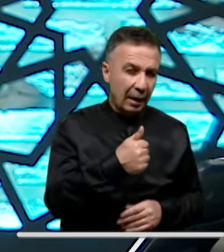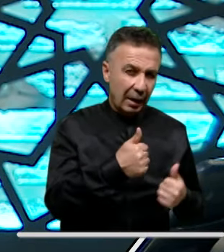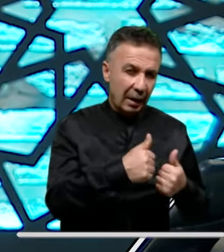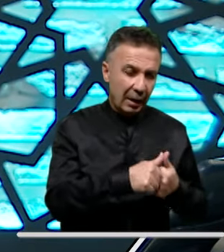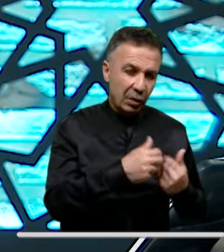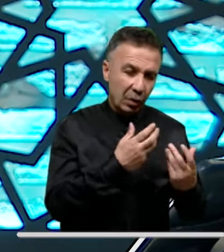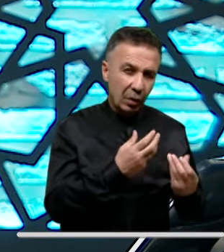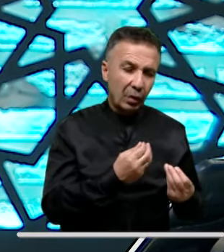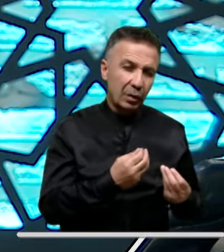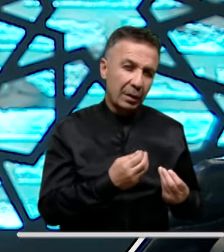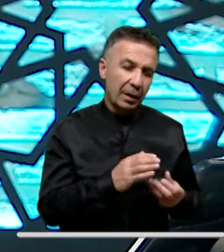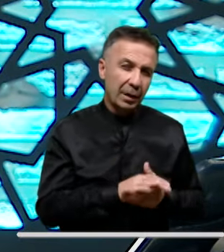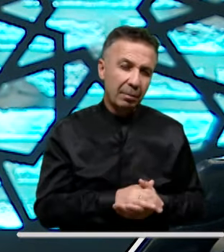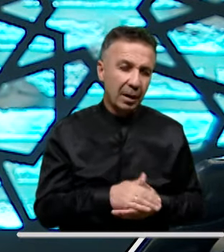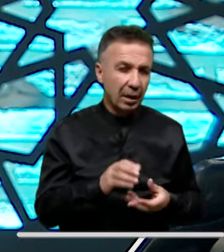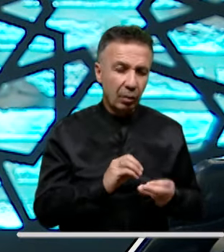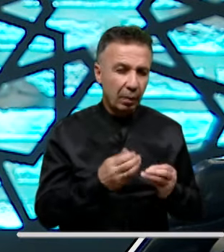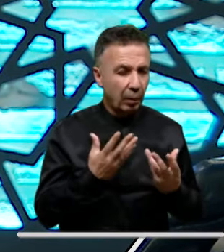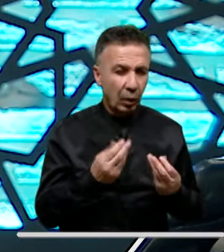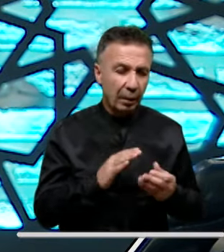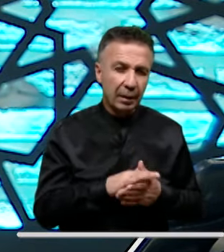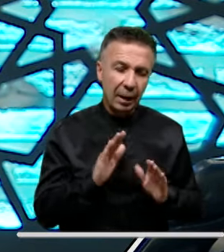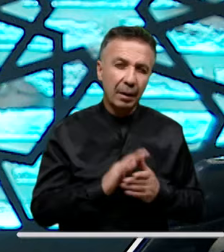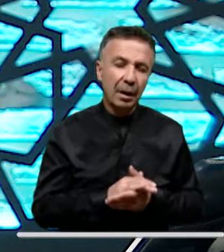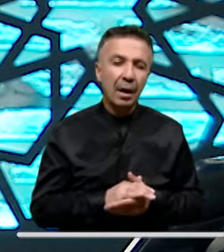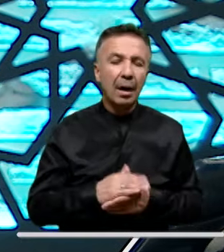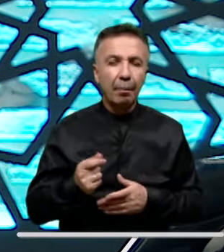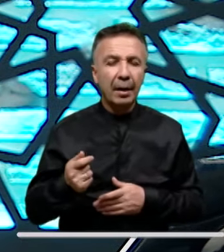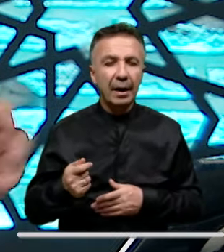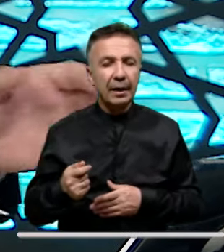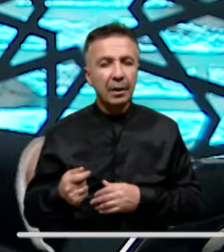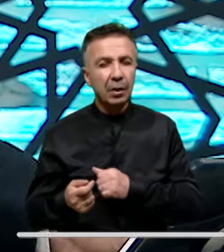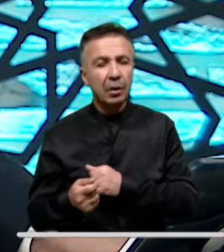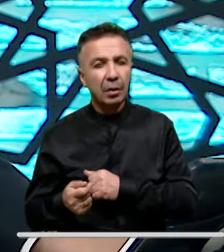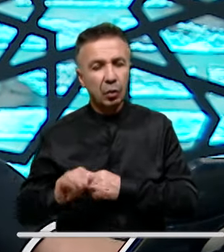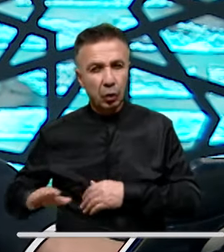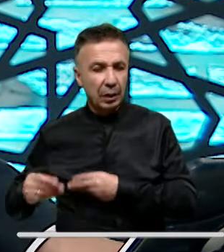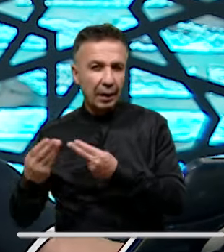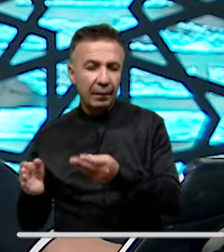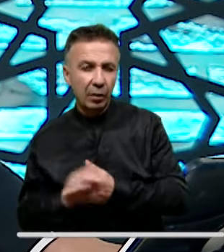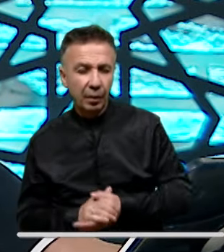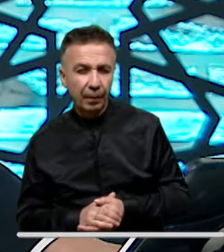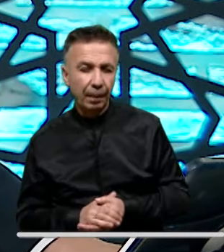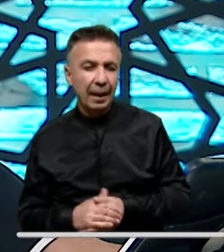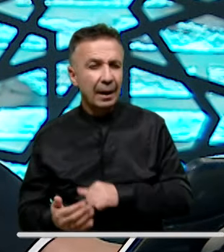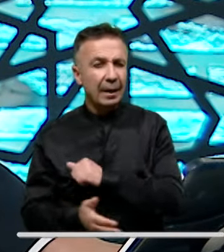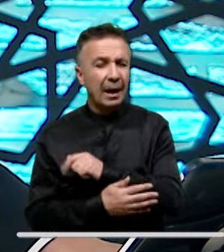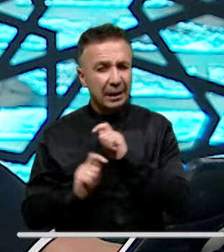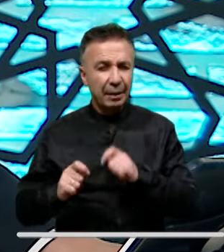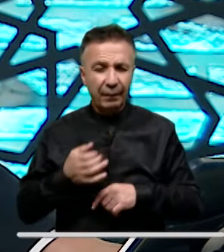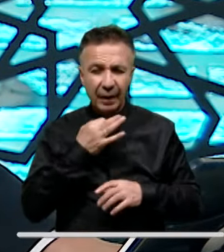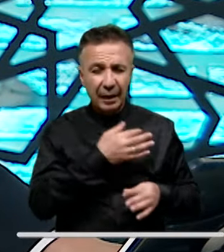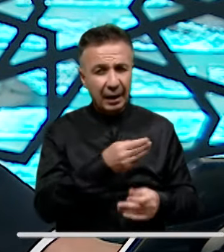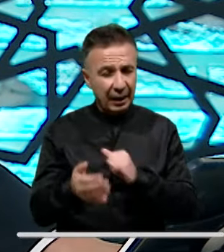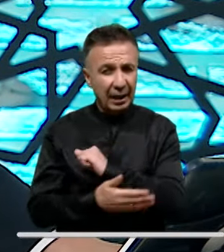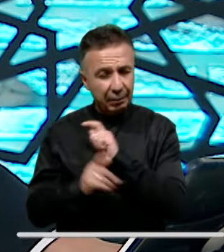belki beyefendi için sorun oluşturabilirdi ama parayı çocuklara veriyormuş. Anne al, hem kendin kullan hem de hayır hasenat yap diye.